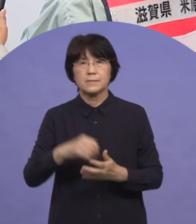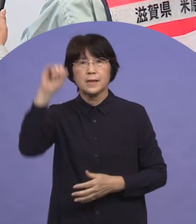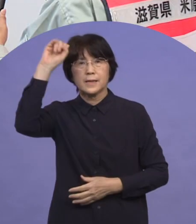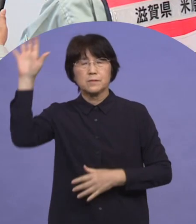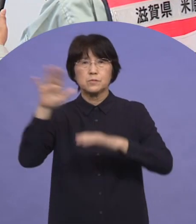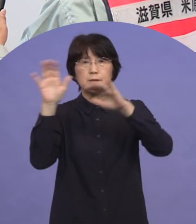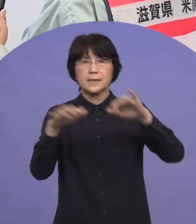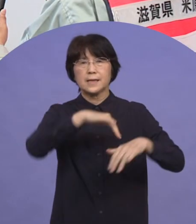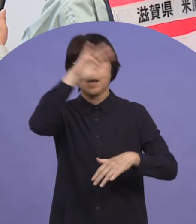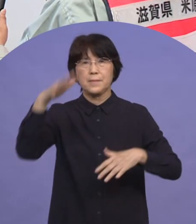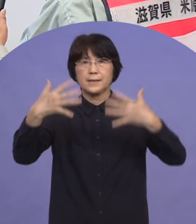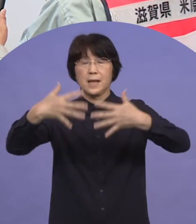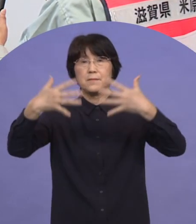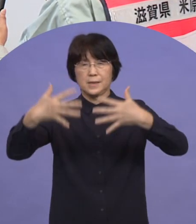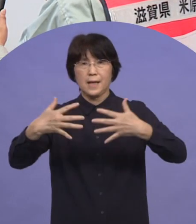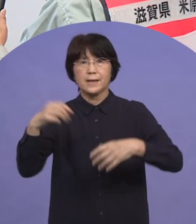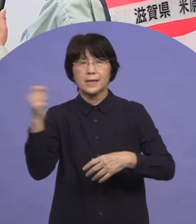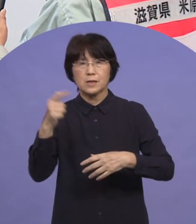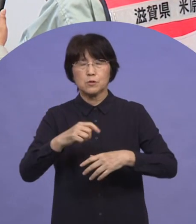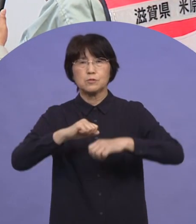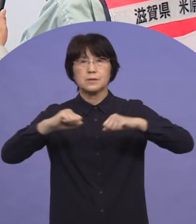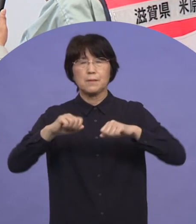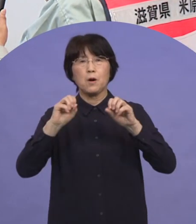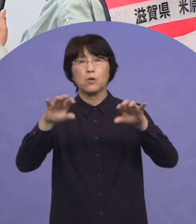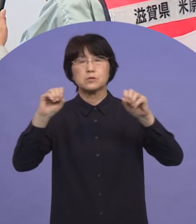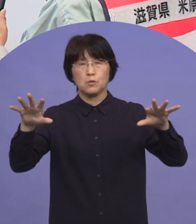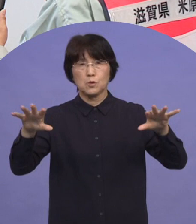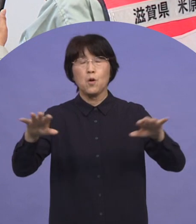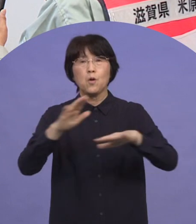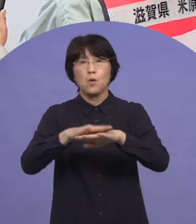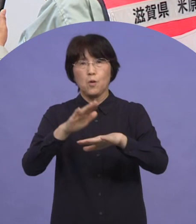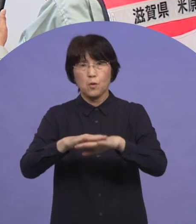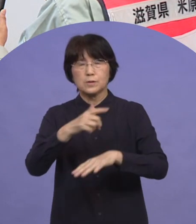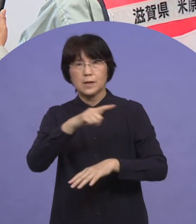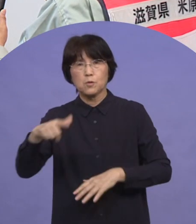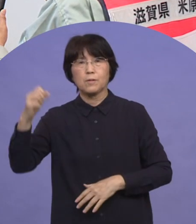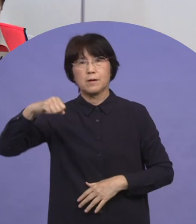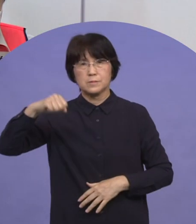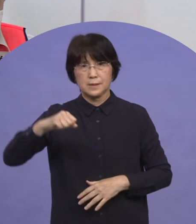テレビによる緊急生放送の発信方法などを確認。